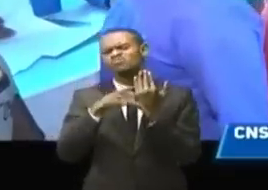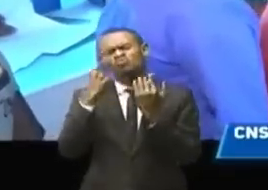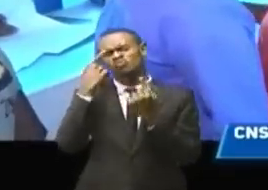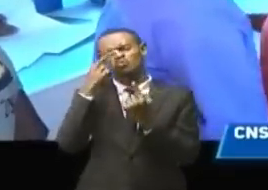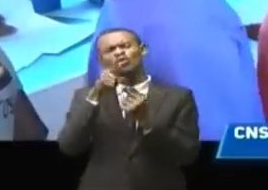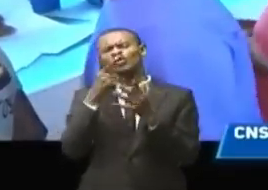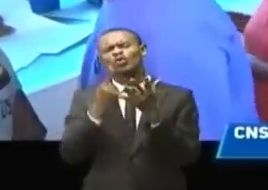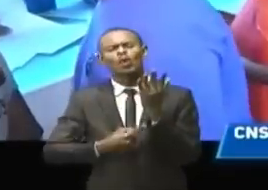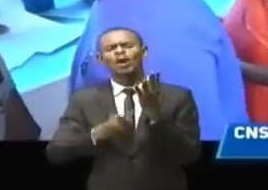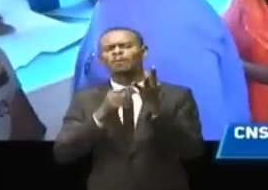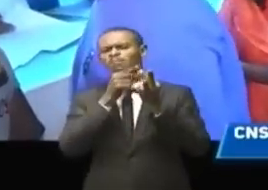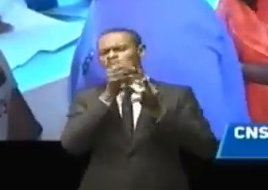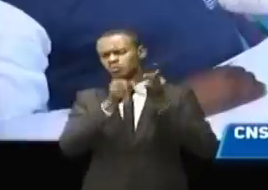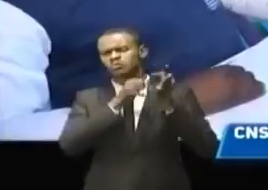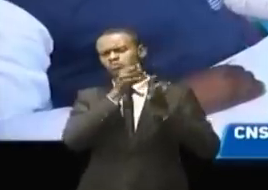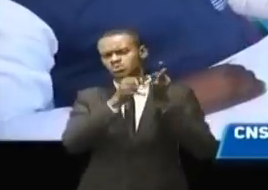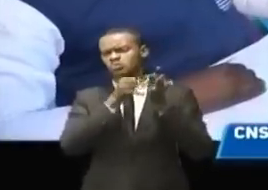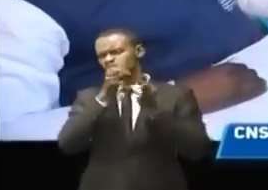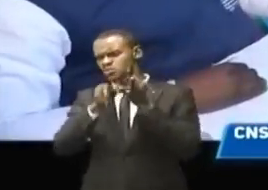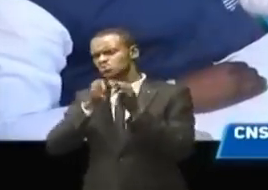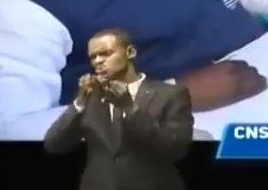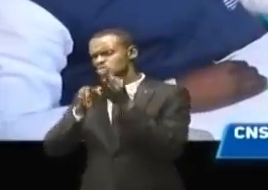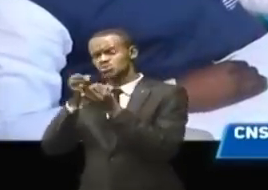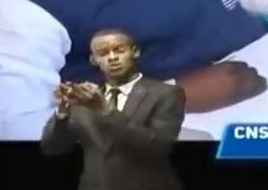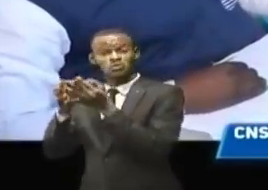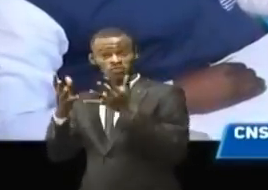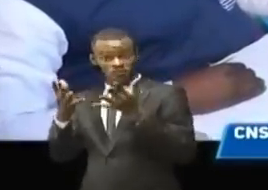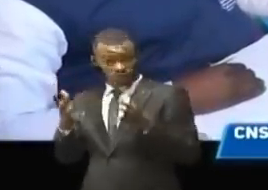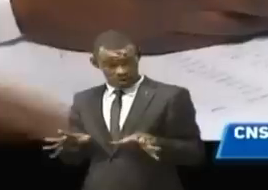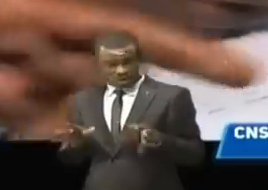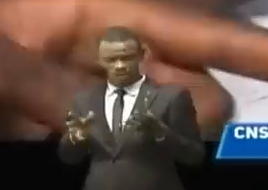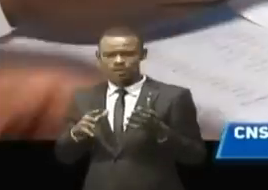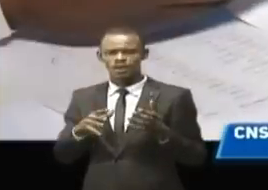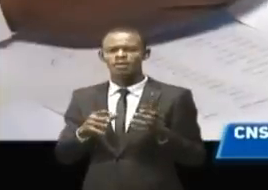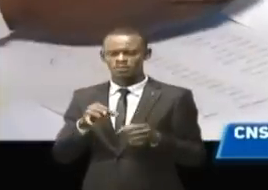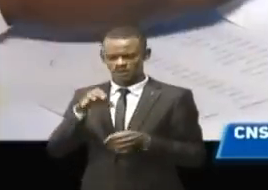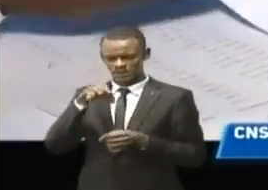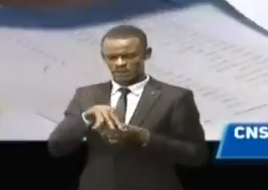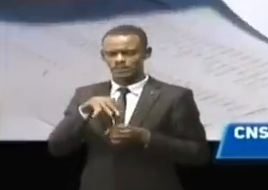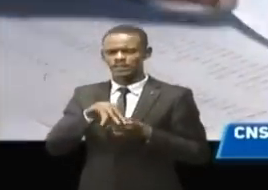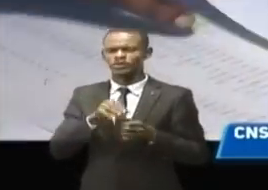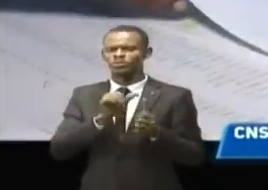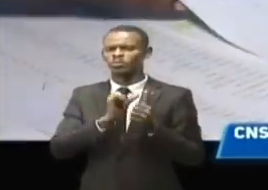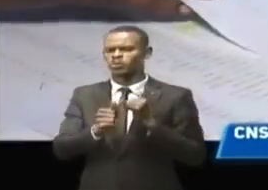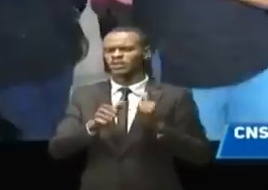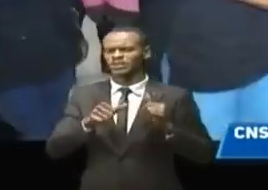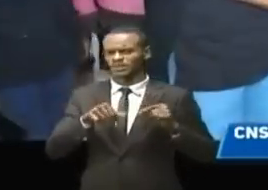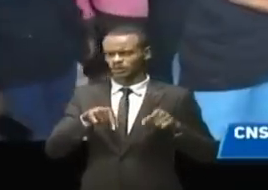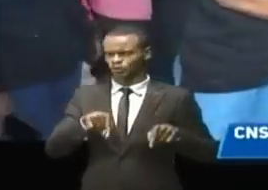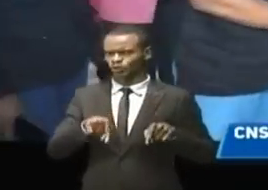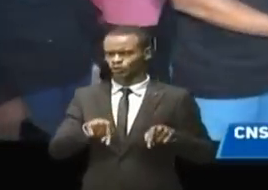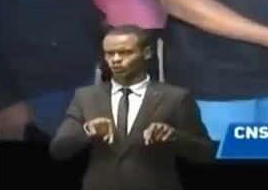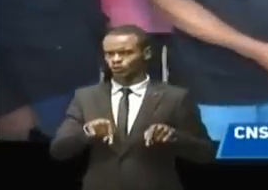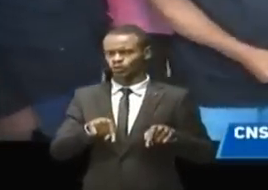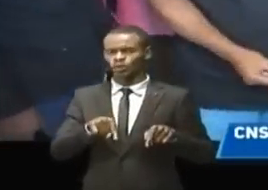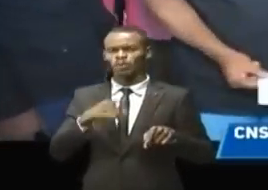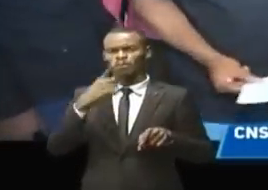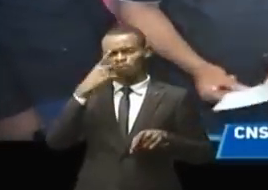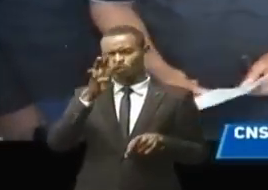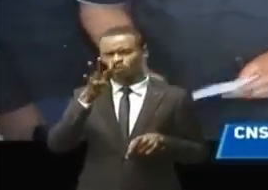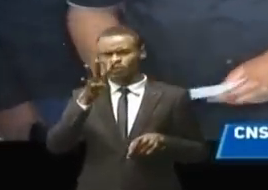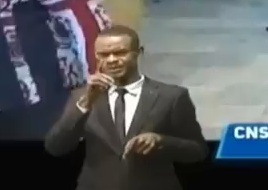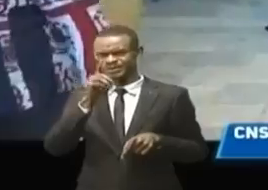les syndicats retenus ont participé aux élections intervenues ce vendredi 7 juillet 2023. Pour 149 sièges,